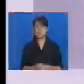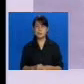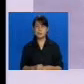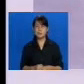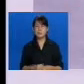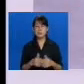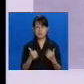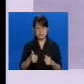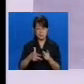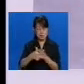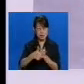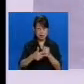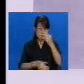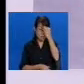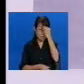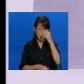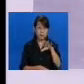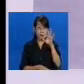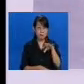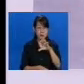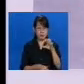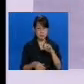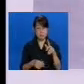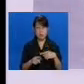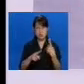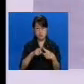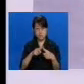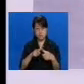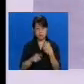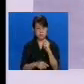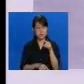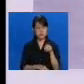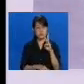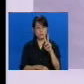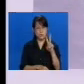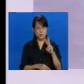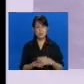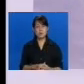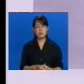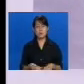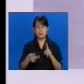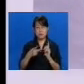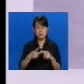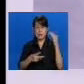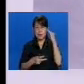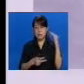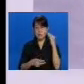เคอิอย่างที่เห็นบนหน้าจอนะครับ 9,451.39 จุดบวกขึ้นมาครับ 12.62 จุดนะครับโซคอมโพสิต